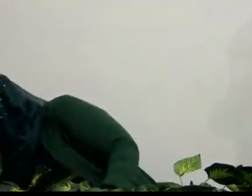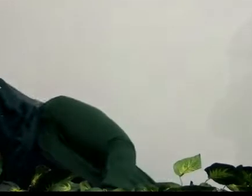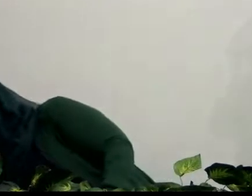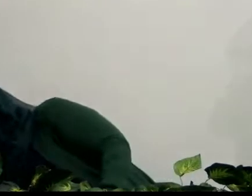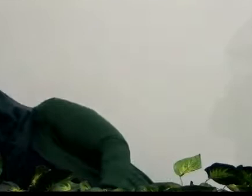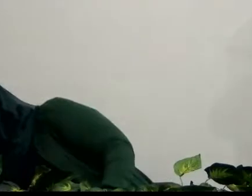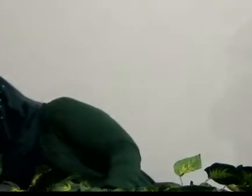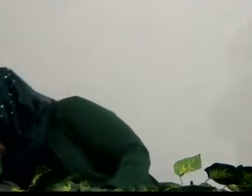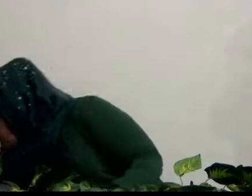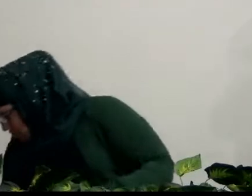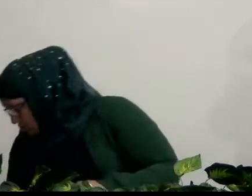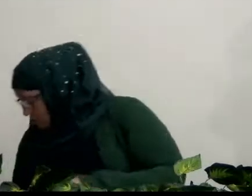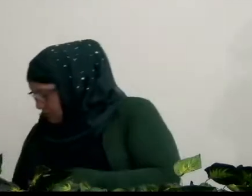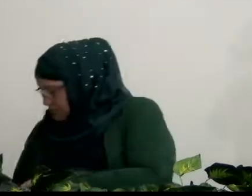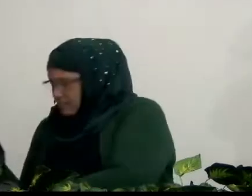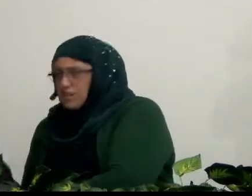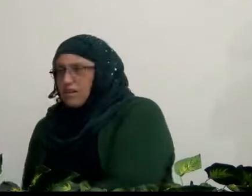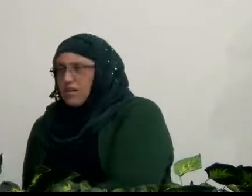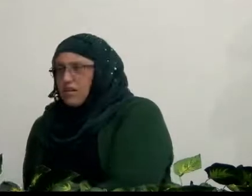کرار علی